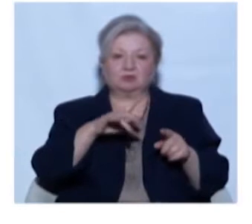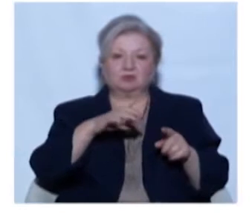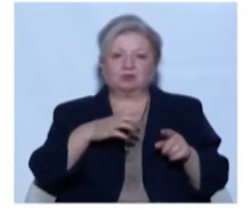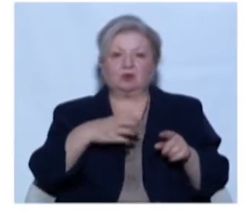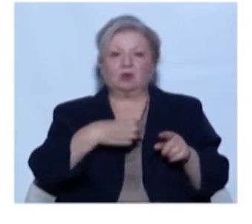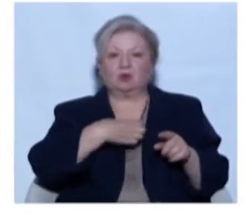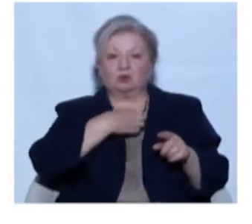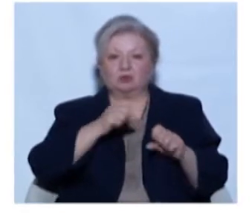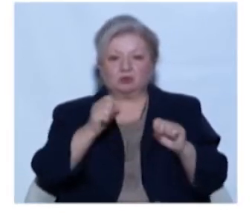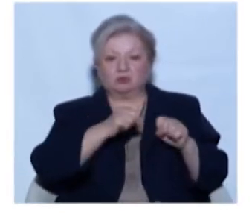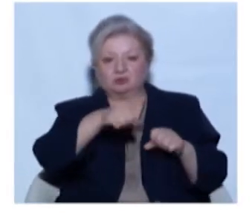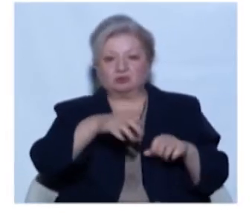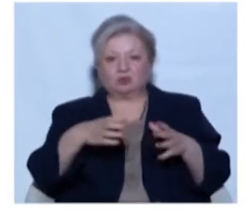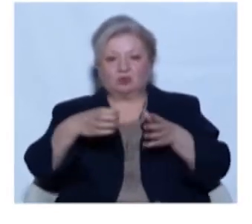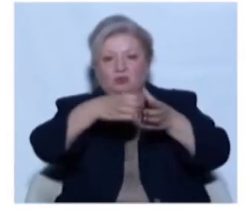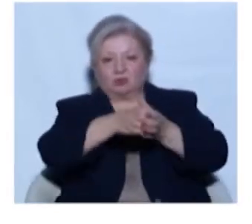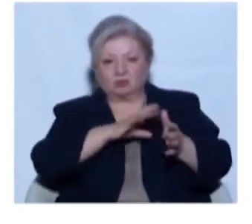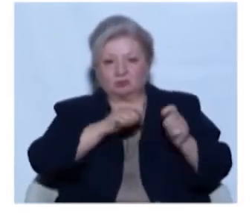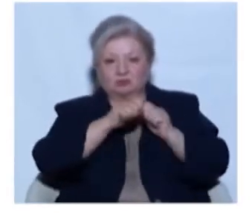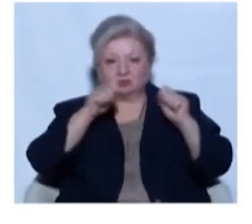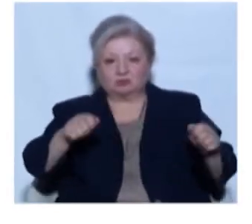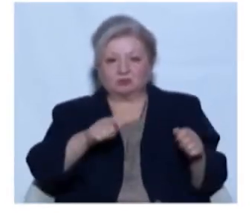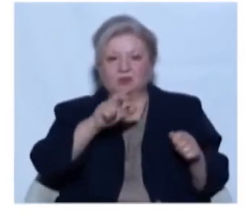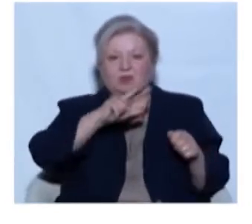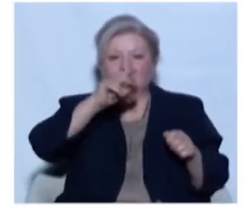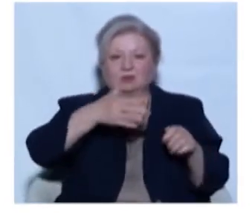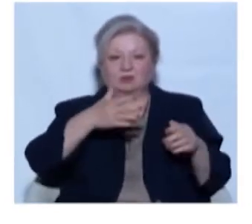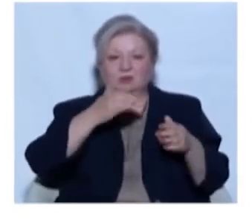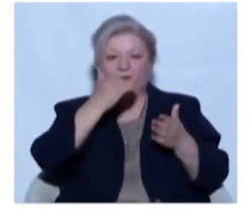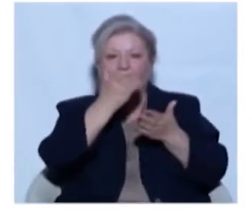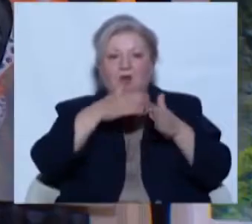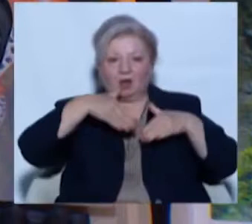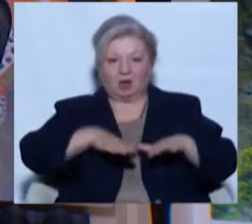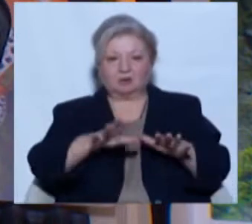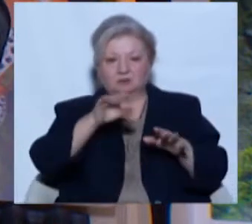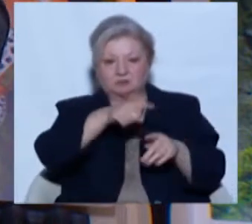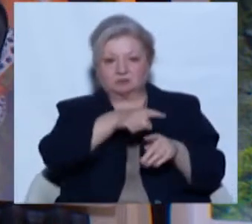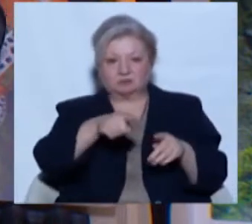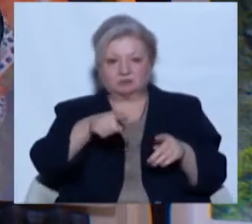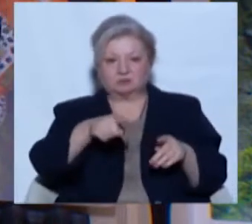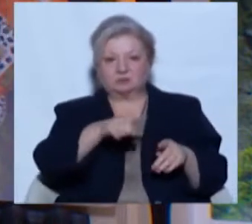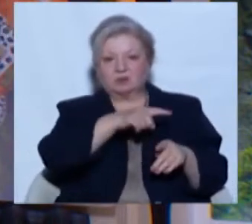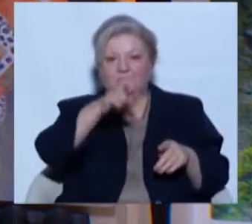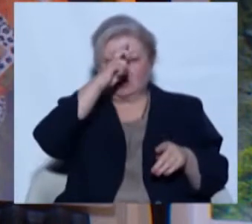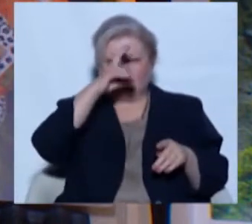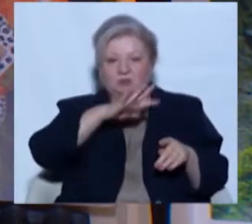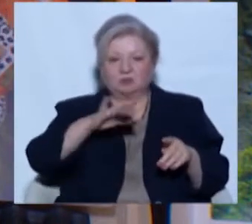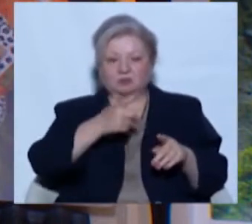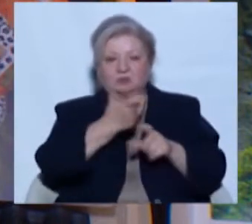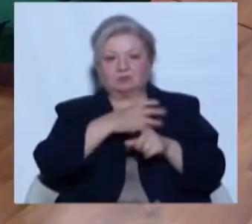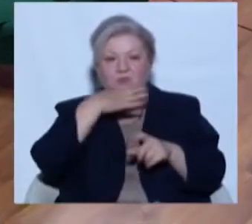უშიშროებისა და თანამშრომლობის ორგანიზაცია შეიქმნა ჰელსინკის აქტის შემდეგ, ევროპის ბევრ ქვეყანაში